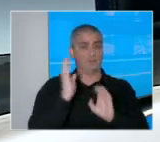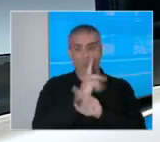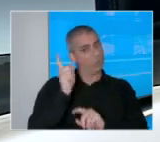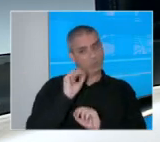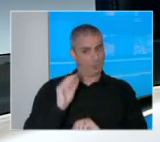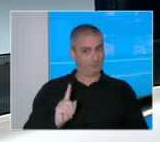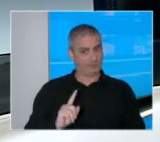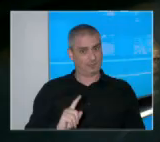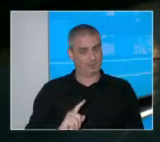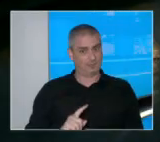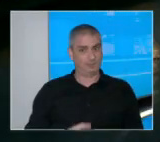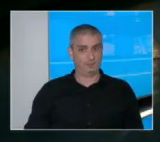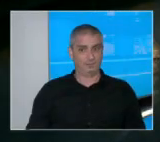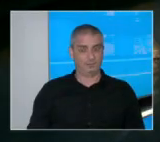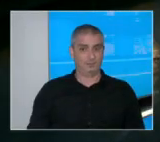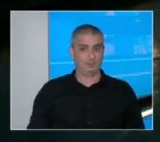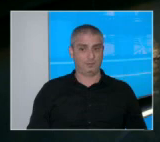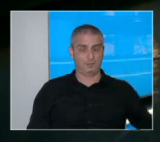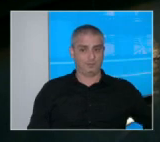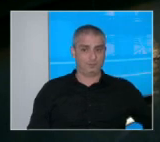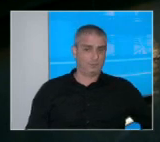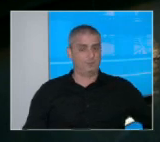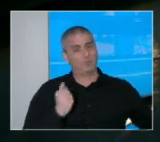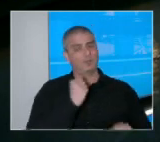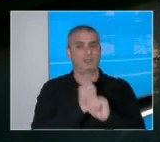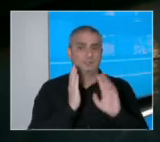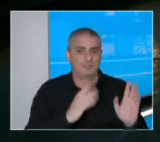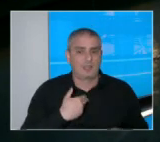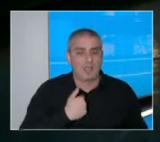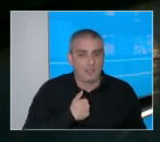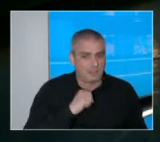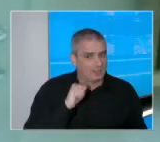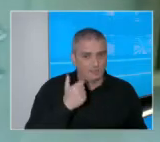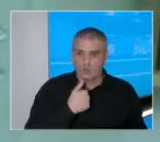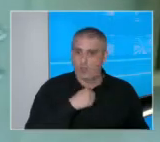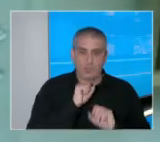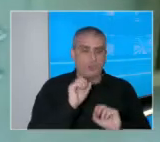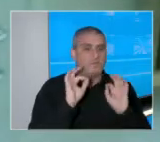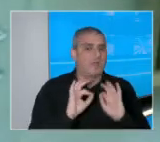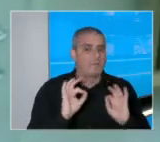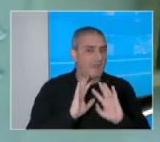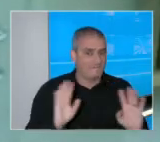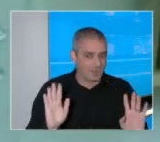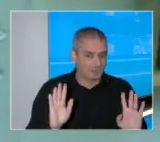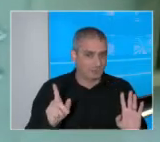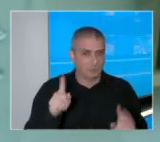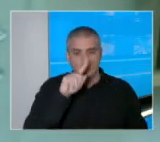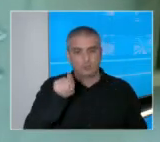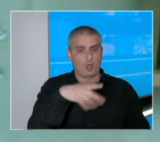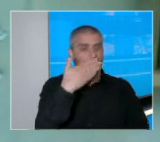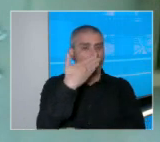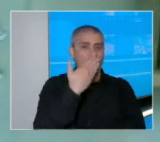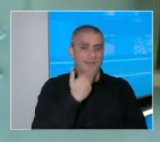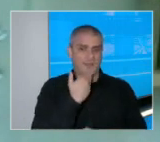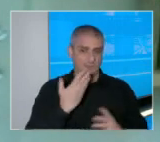לא בסדר. בואו נעשה סדר. אני קודם כל לא תומך באף אחד ששולל את קיומה של